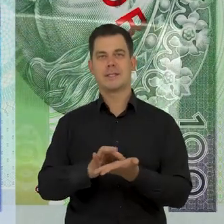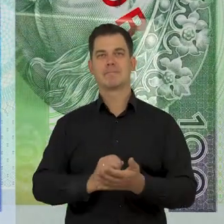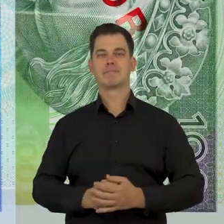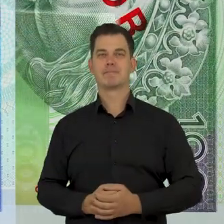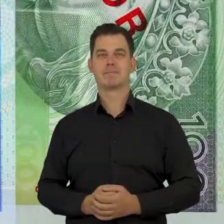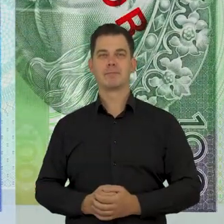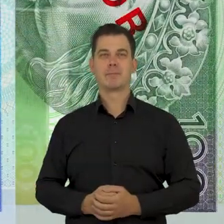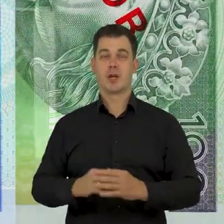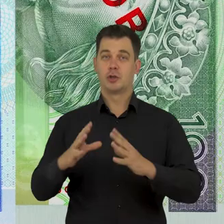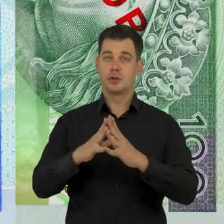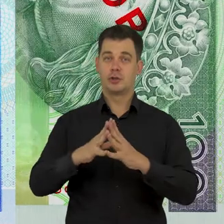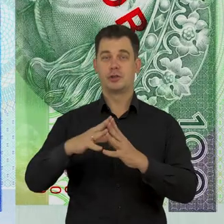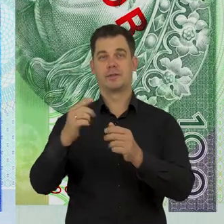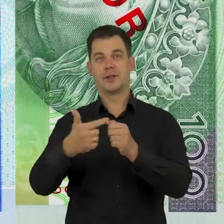monetami.